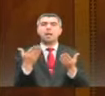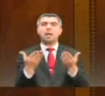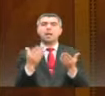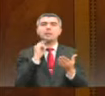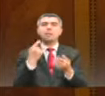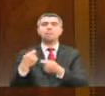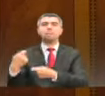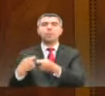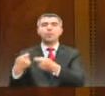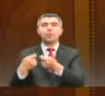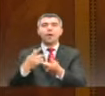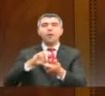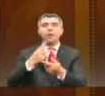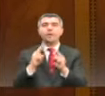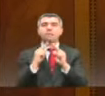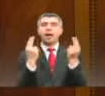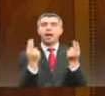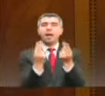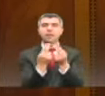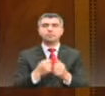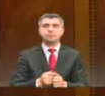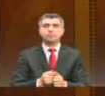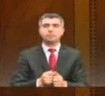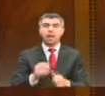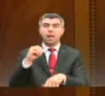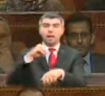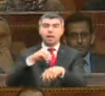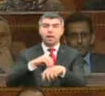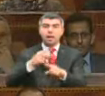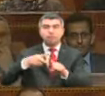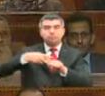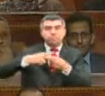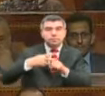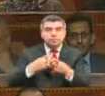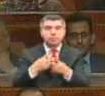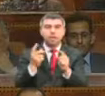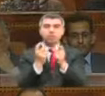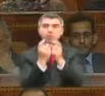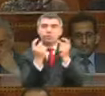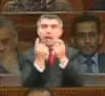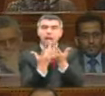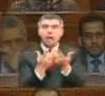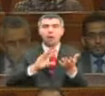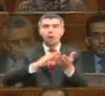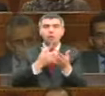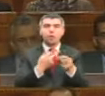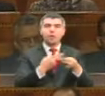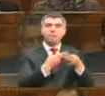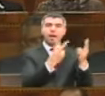المكرو اقتصادية، وساهمت في تشجيع الصناعة والمقاولة، وانتهجت